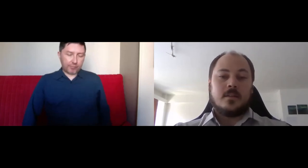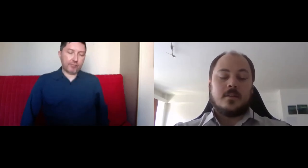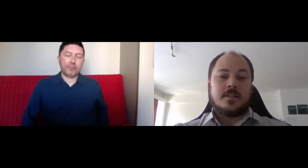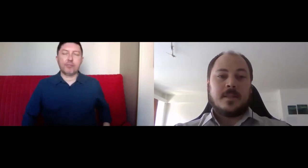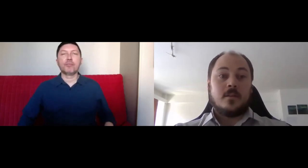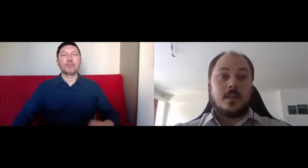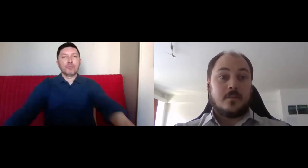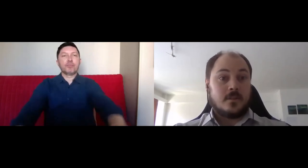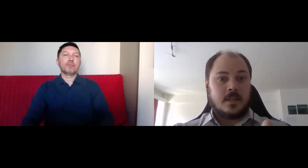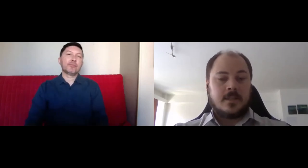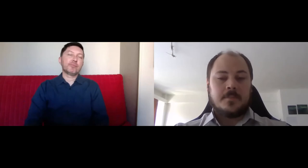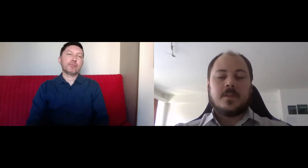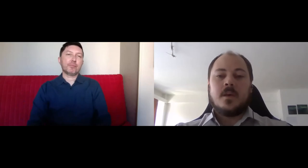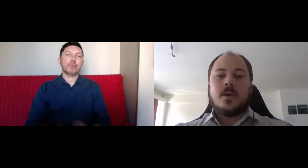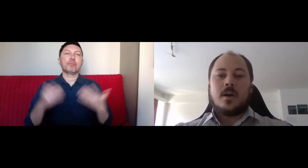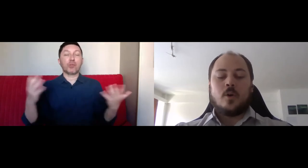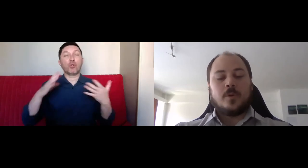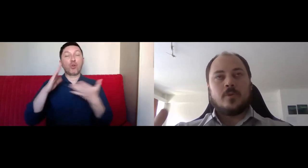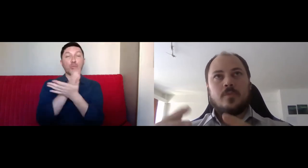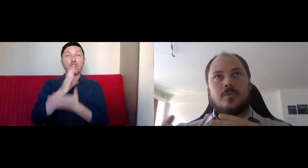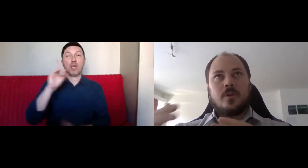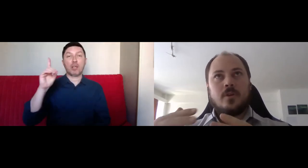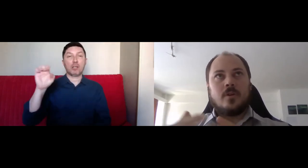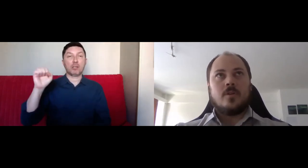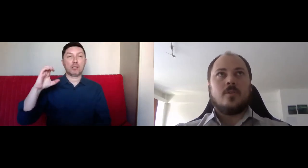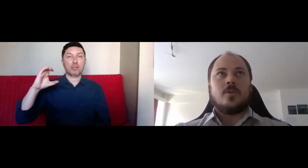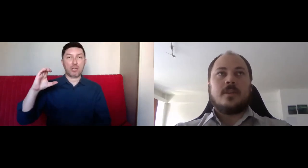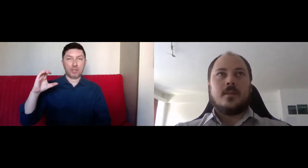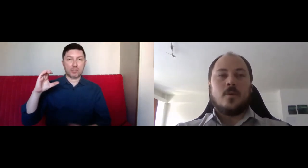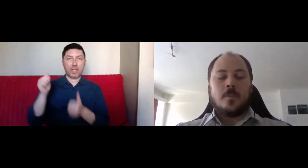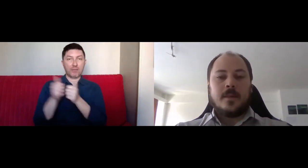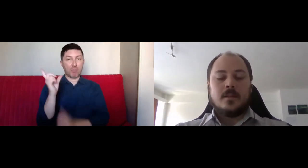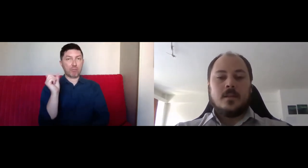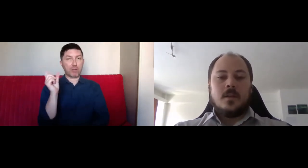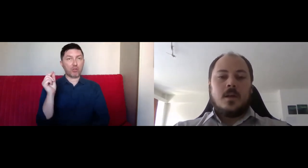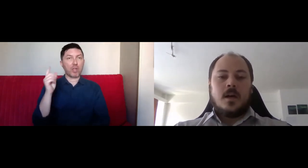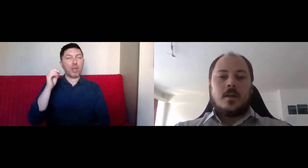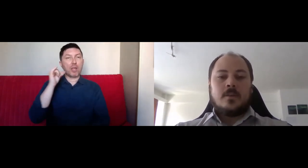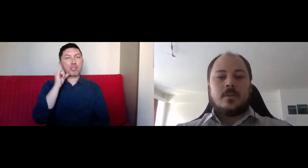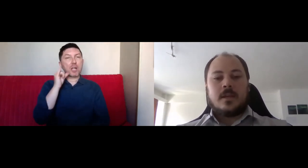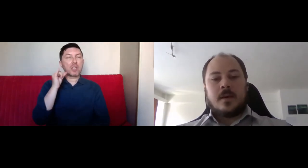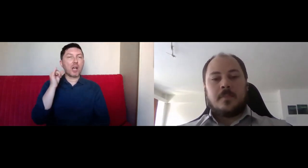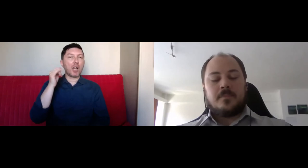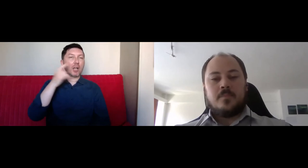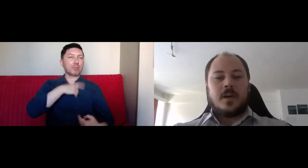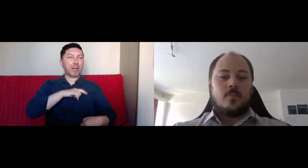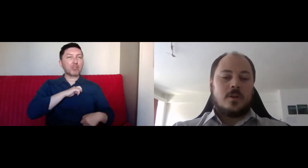italiens, espagnols et français de l'ADAPT. Or, on entend plus le côté européen. Et nous,